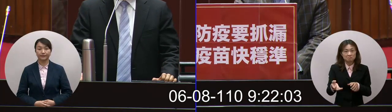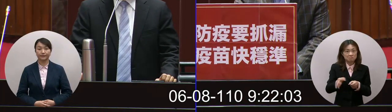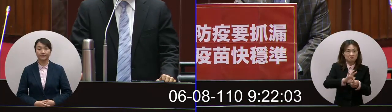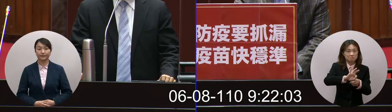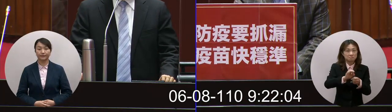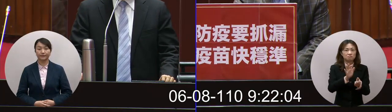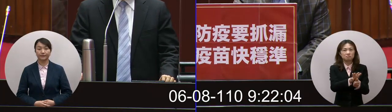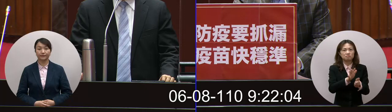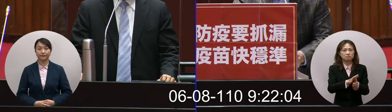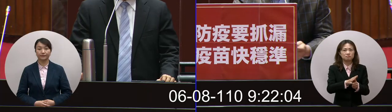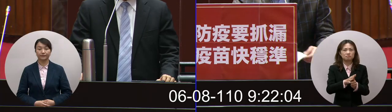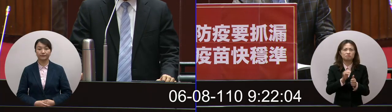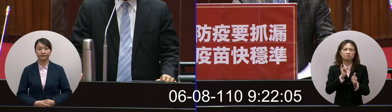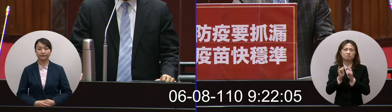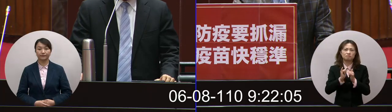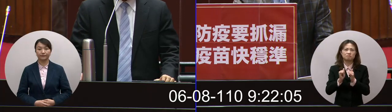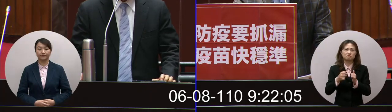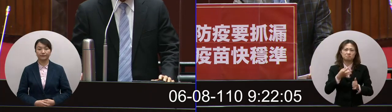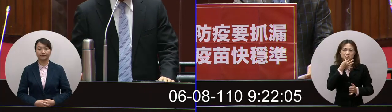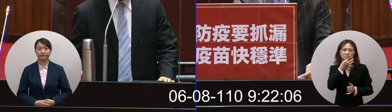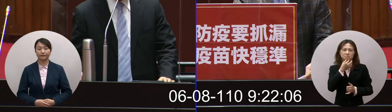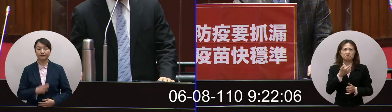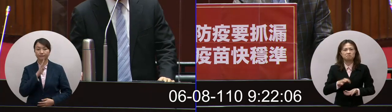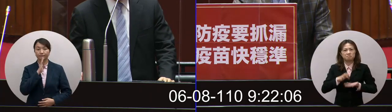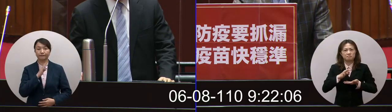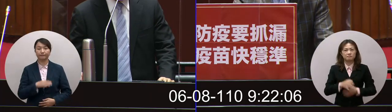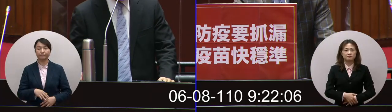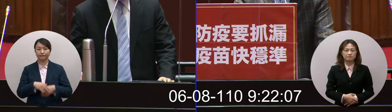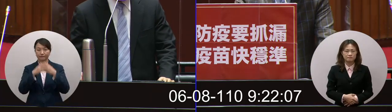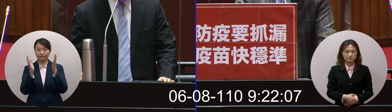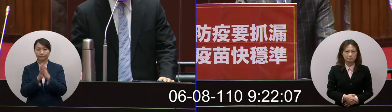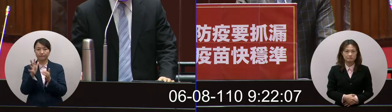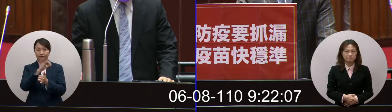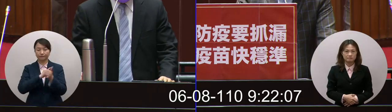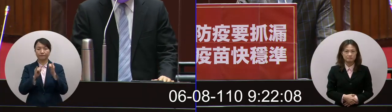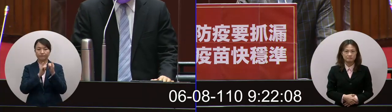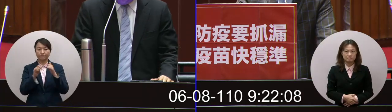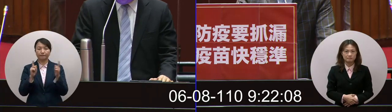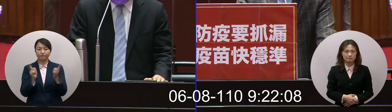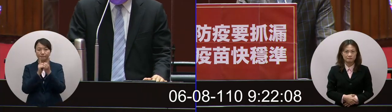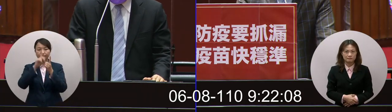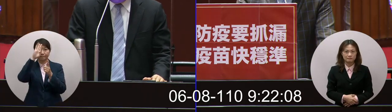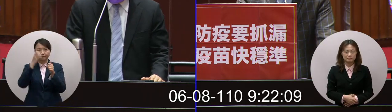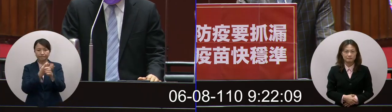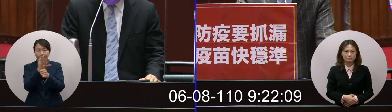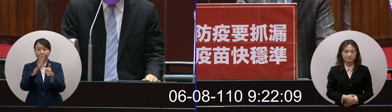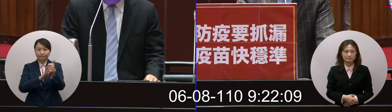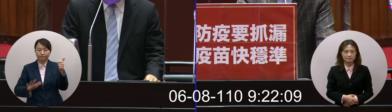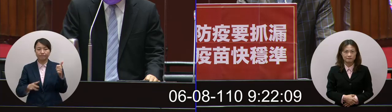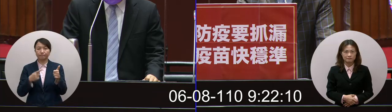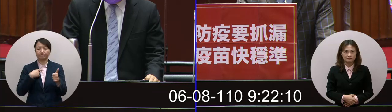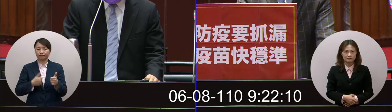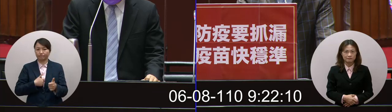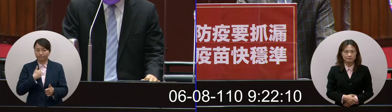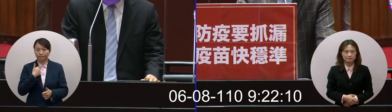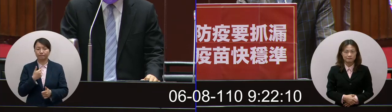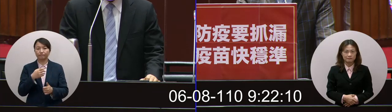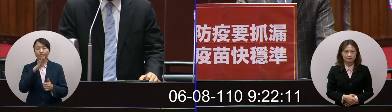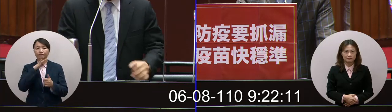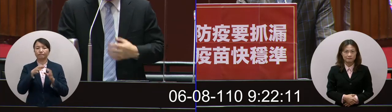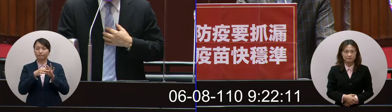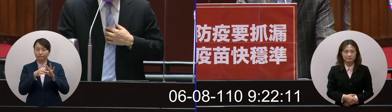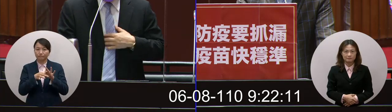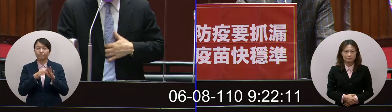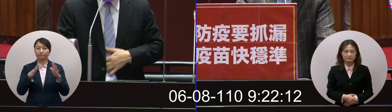民众拢非常担心。 是，全国个民众受即摆冲击，我拢非常关